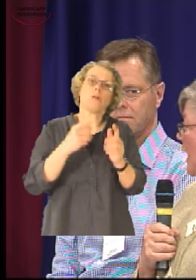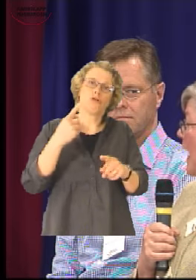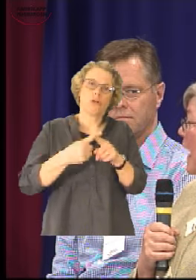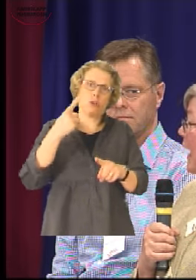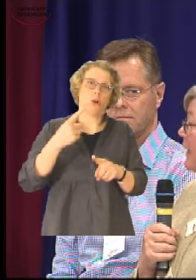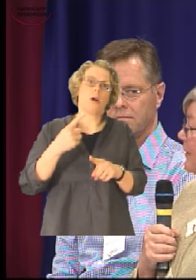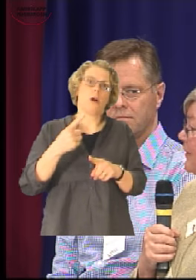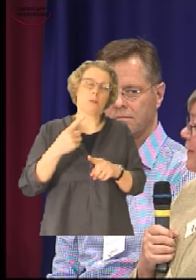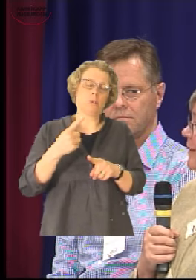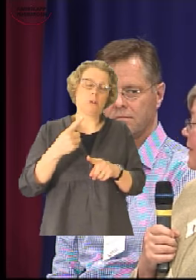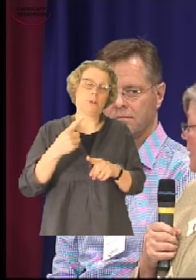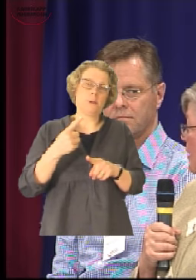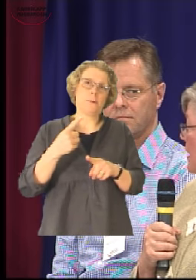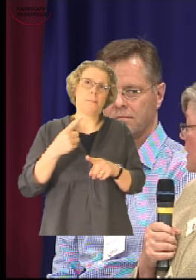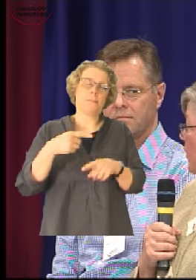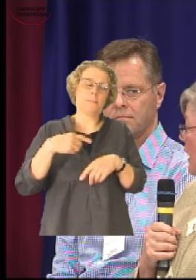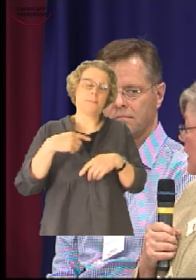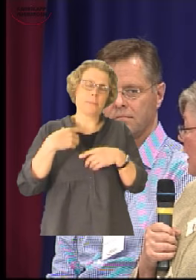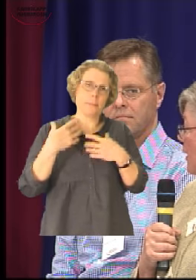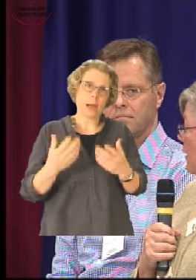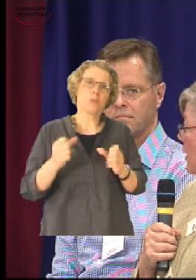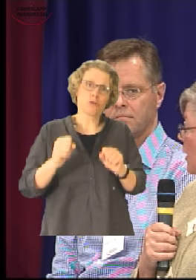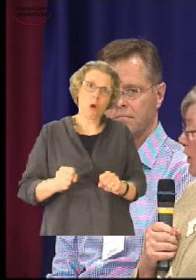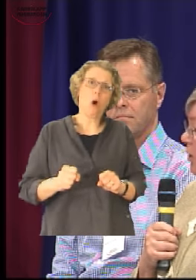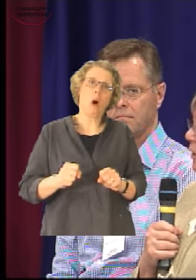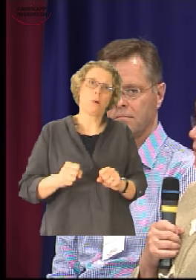portalparagrafen att det ska vara lika